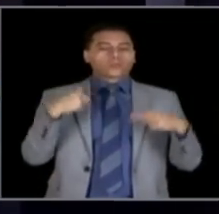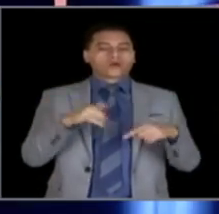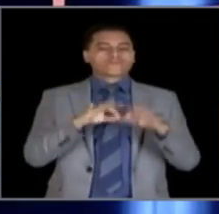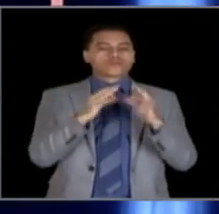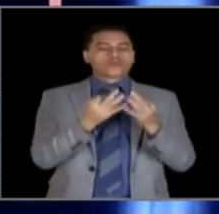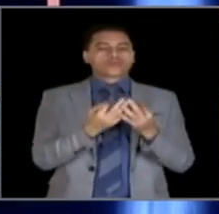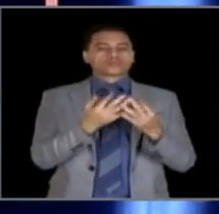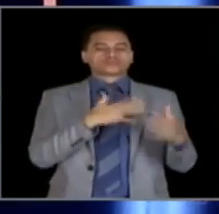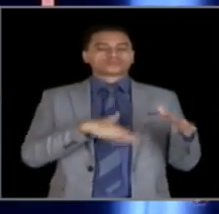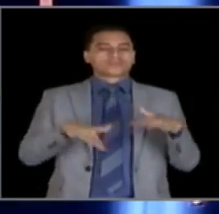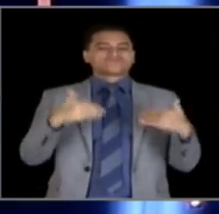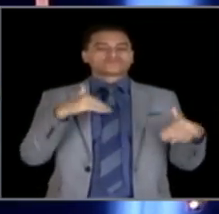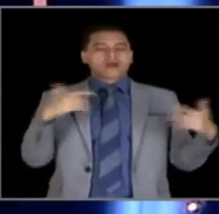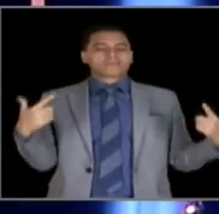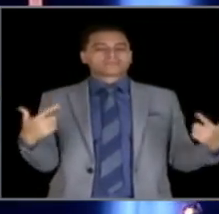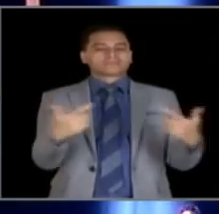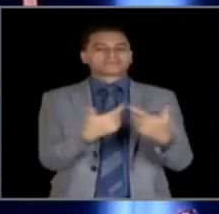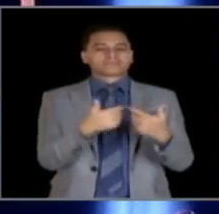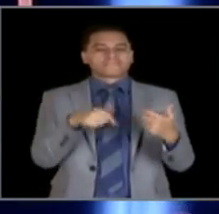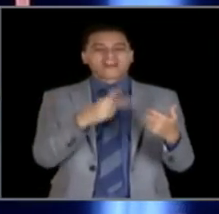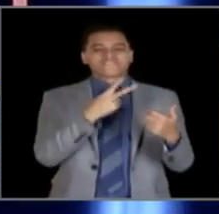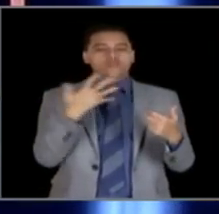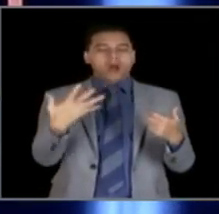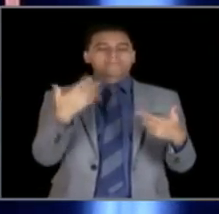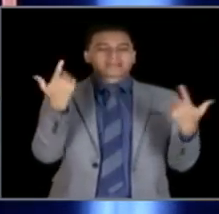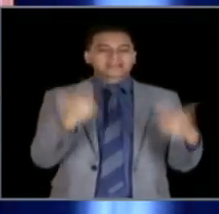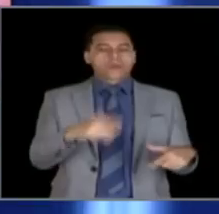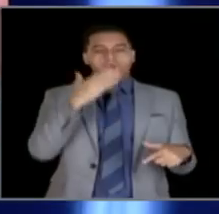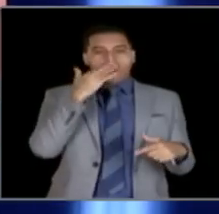عام 2005، فما هي؟